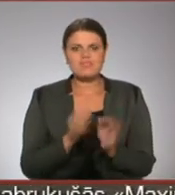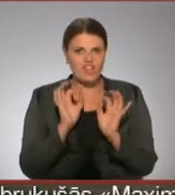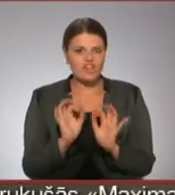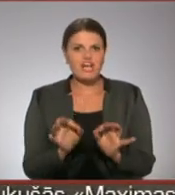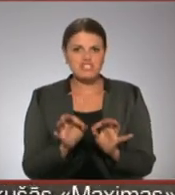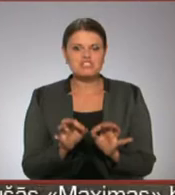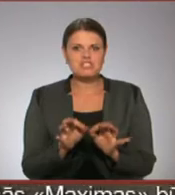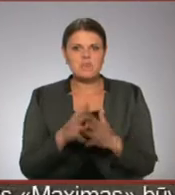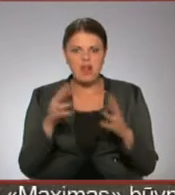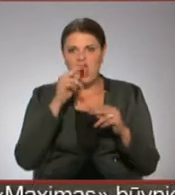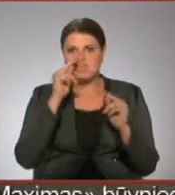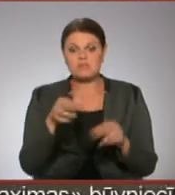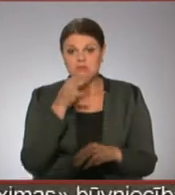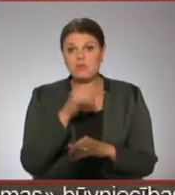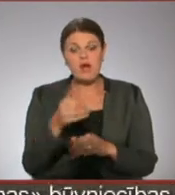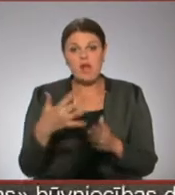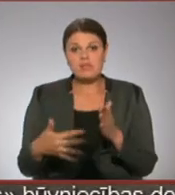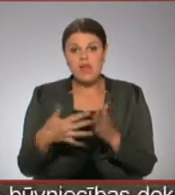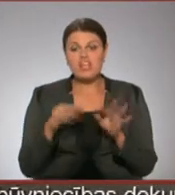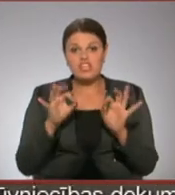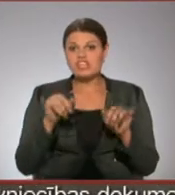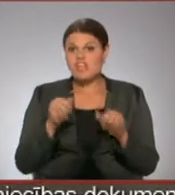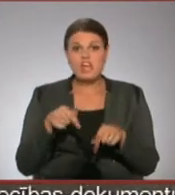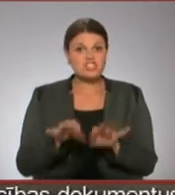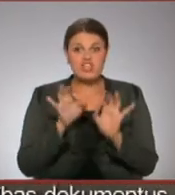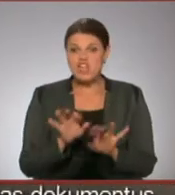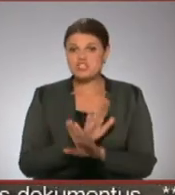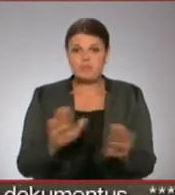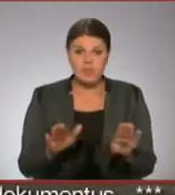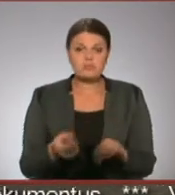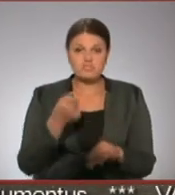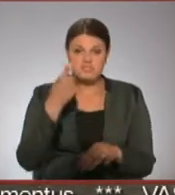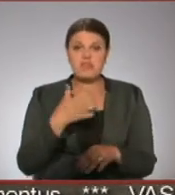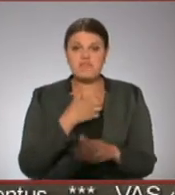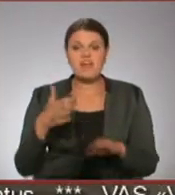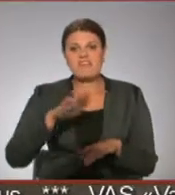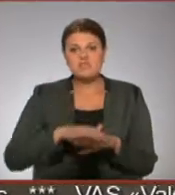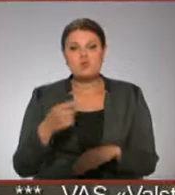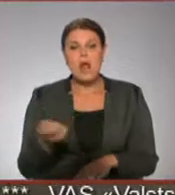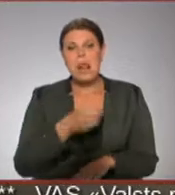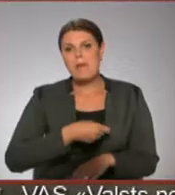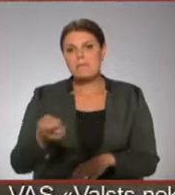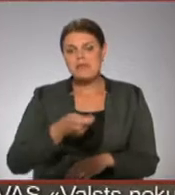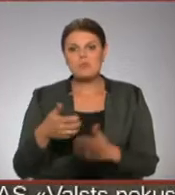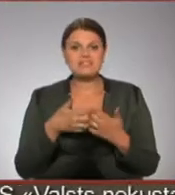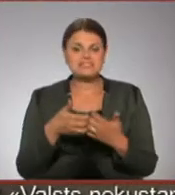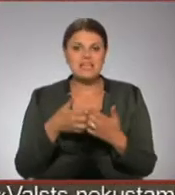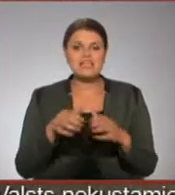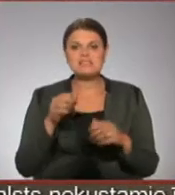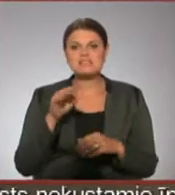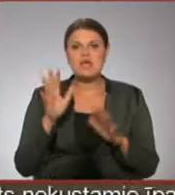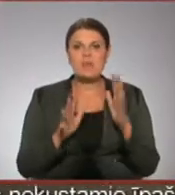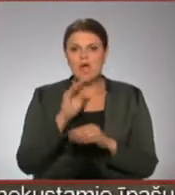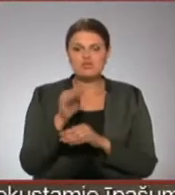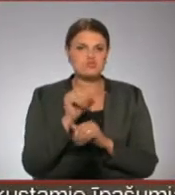tiešām ritīgie zaudējumi. Jārēķina, ja te tiešām nekas nebūs, pēc tam dabūsim labības sēt virsū vai kā, jā. Cīnīties ar meža zosiem esot tikpat